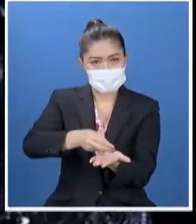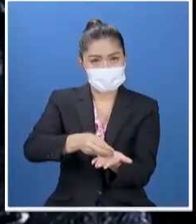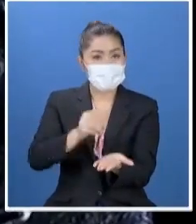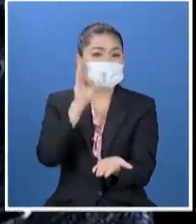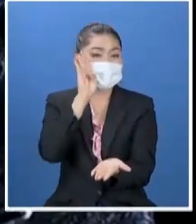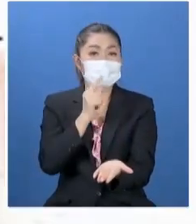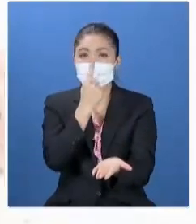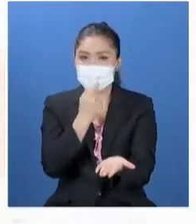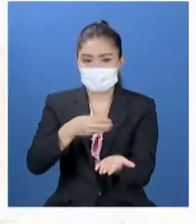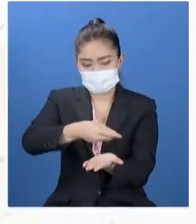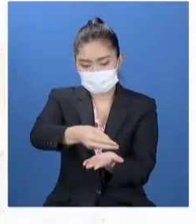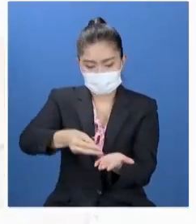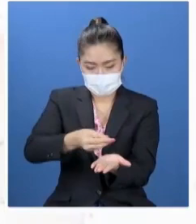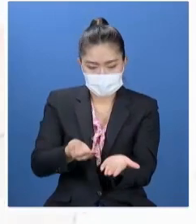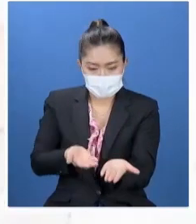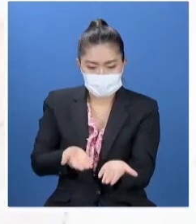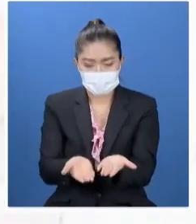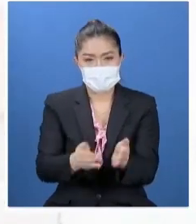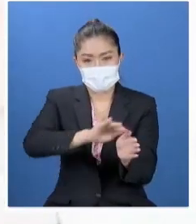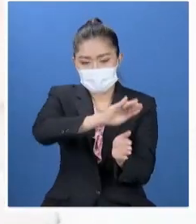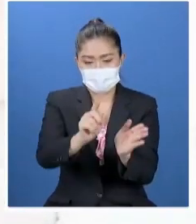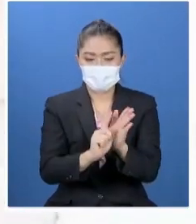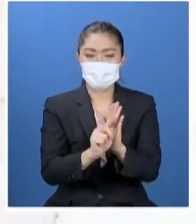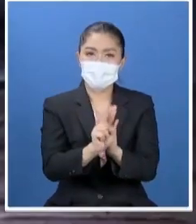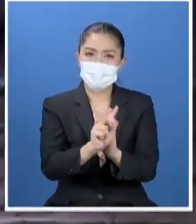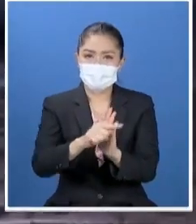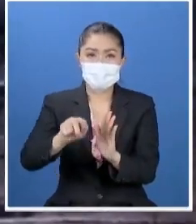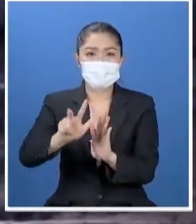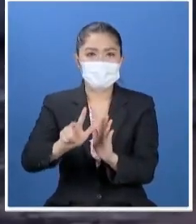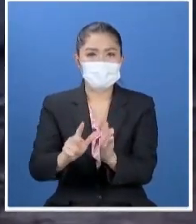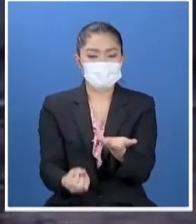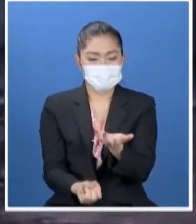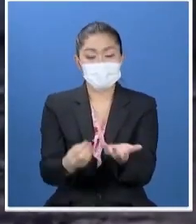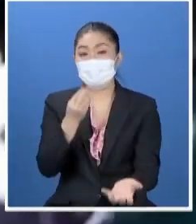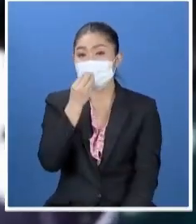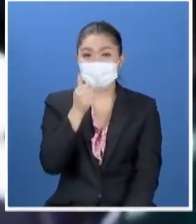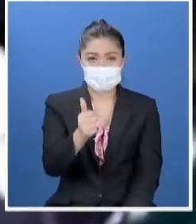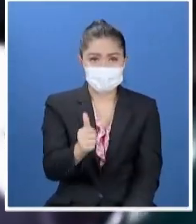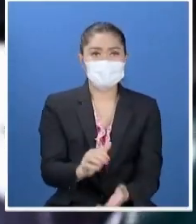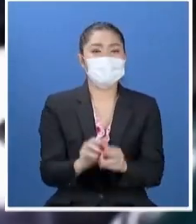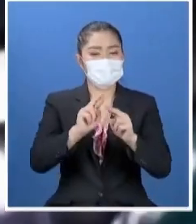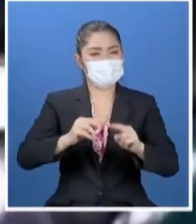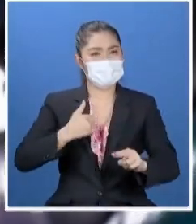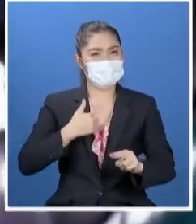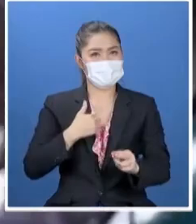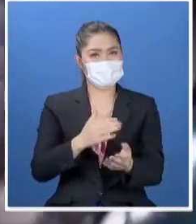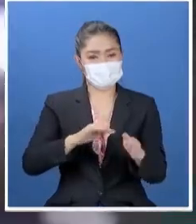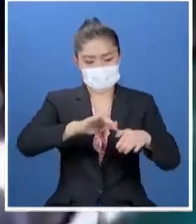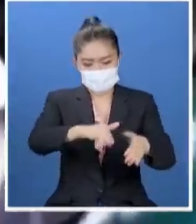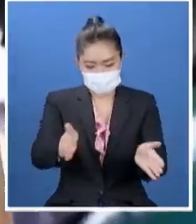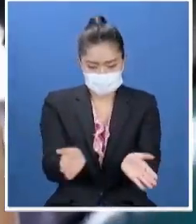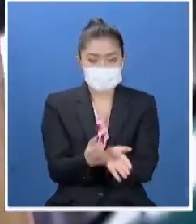ทศนำไปใส่ไว้ในเตาถ่านประมาณ 2-3 นาทีแป้งพิซซ่าก็จะสุกค่ะซึ่งพิซซ่าของทางร้านจะมีไซส์เดียวนะค